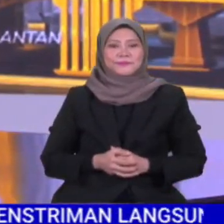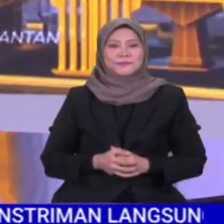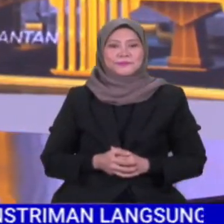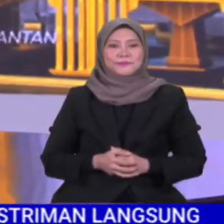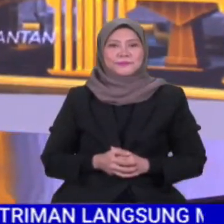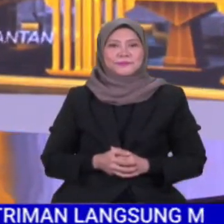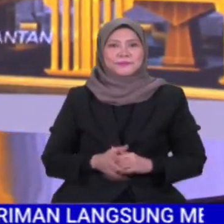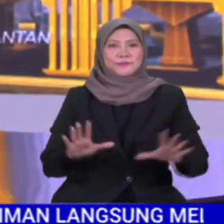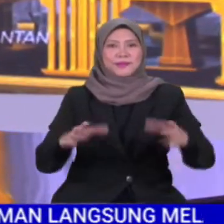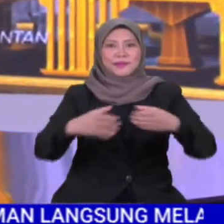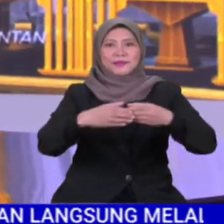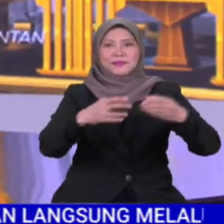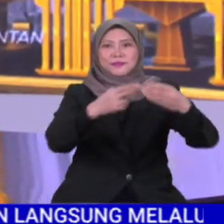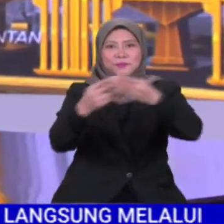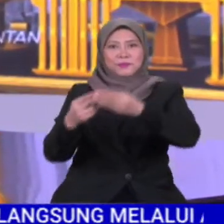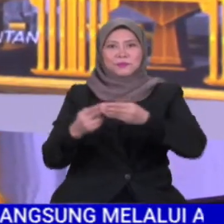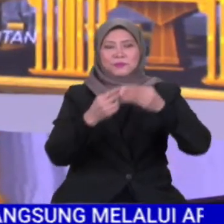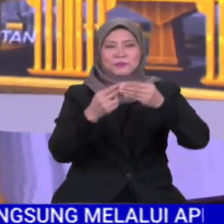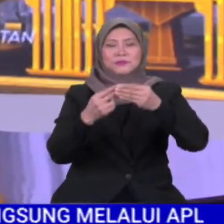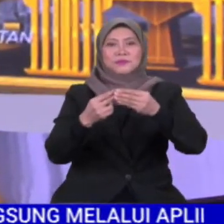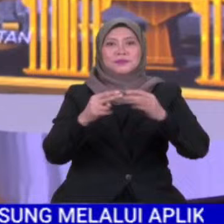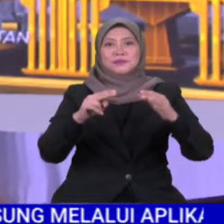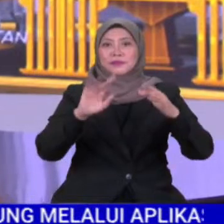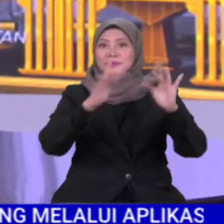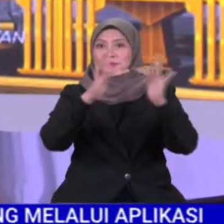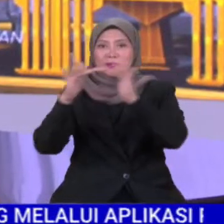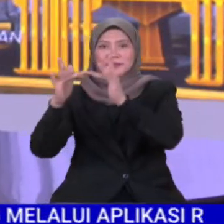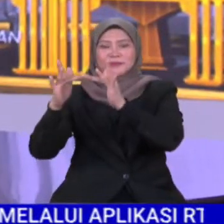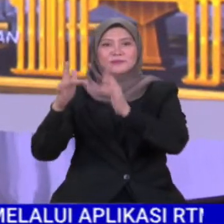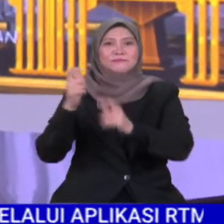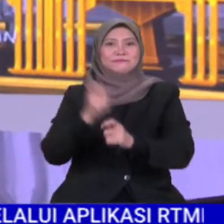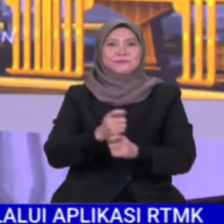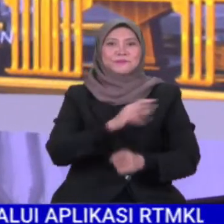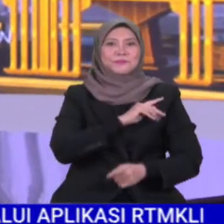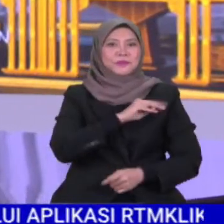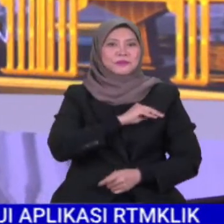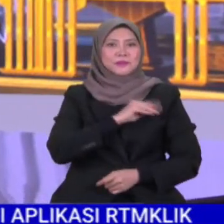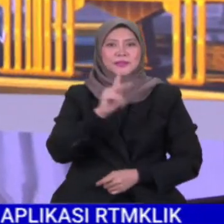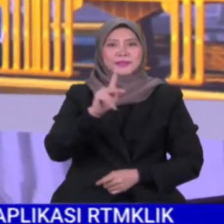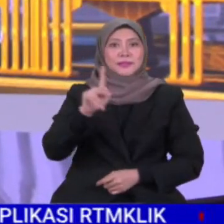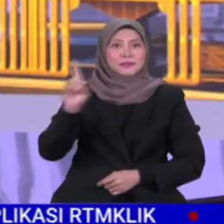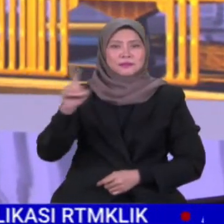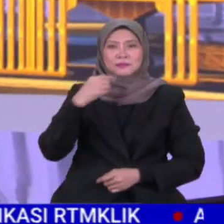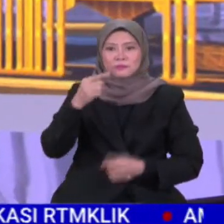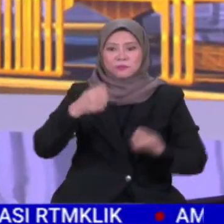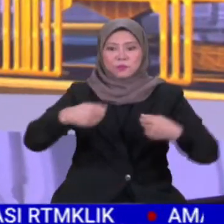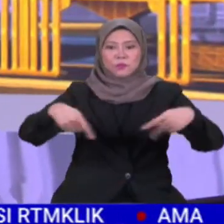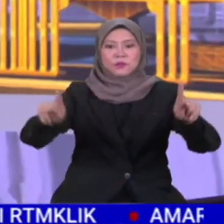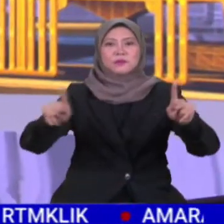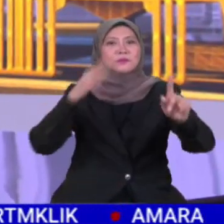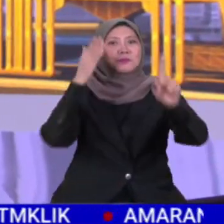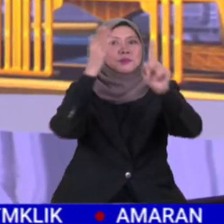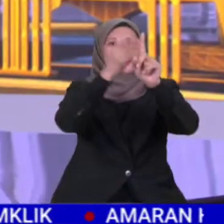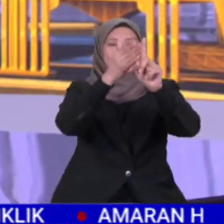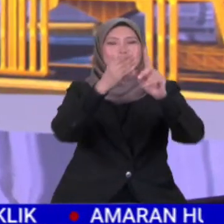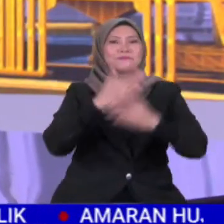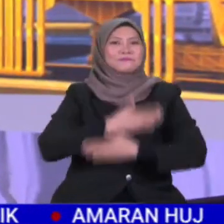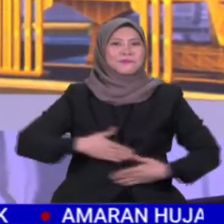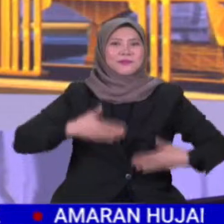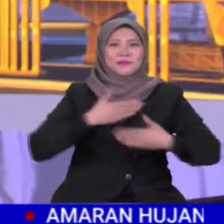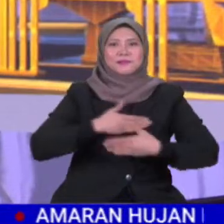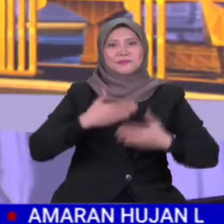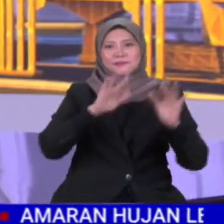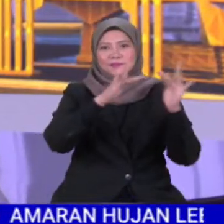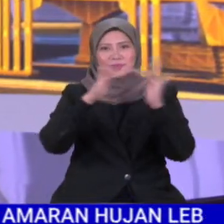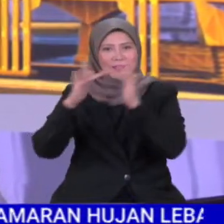Sementara itu, pakej perpaduan jalur lebar tetap yang diperkenal Menteri Komunikasi dan Digital memberi peluang kepada golongan sasar menikmati